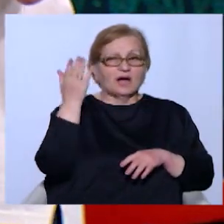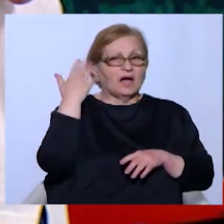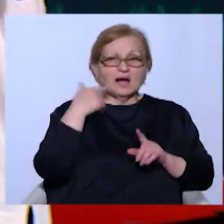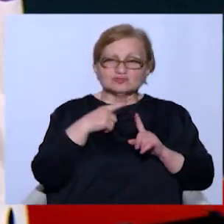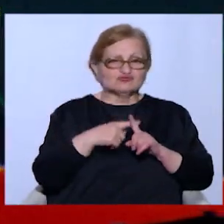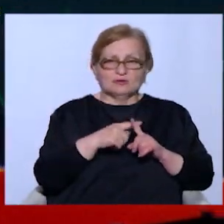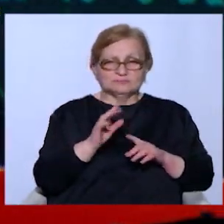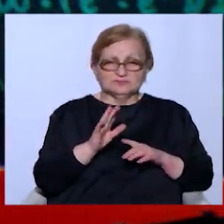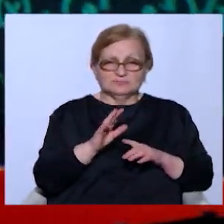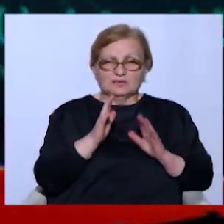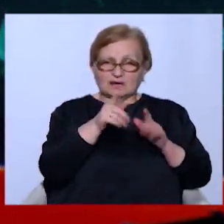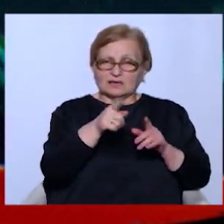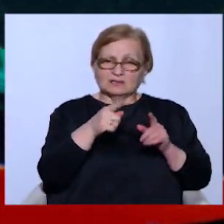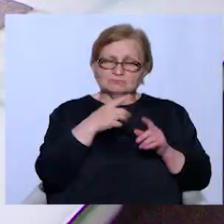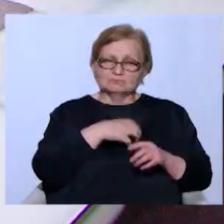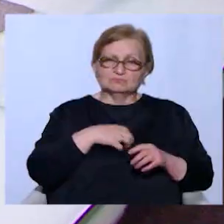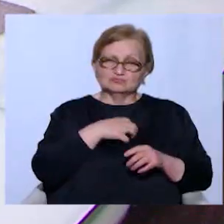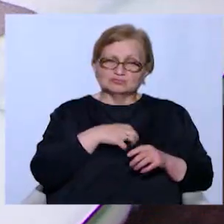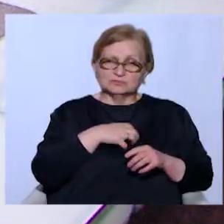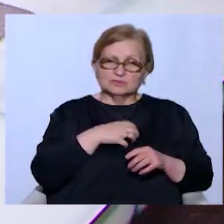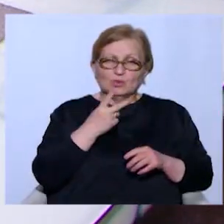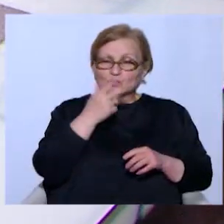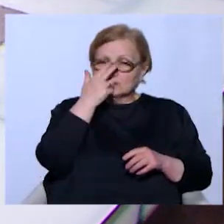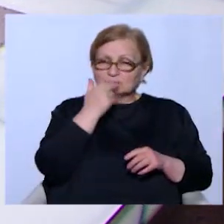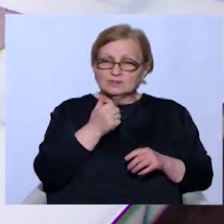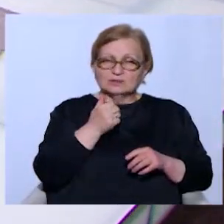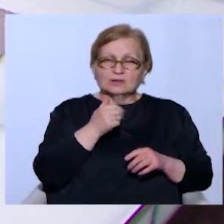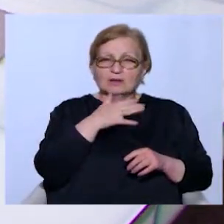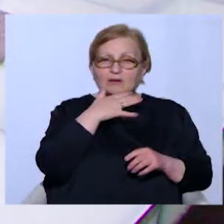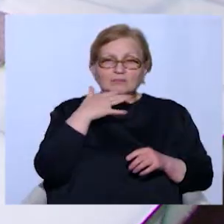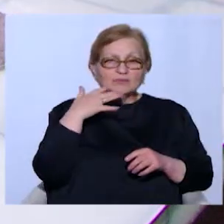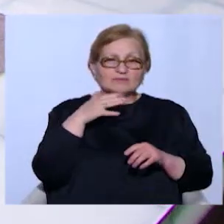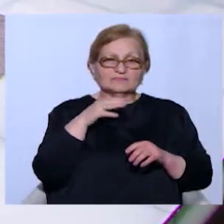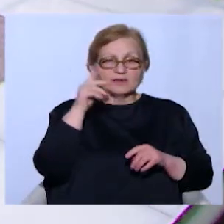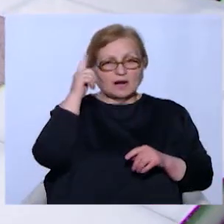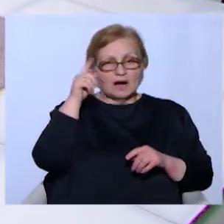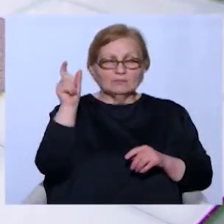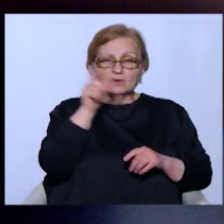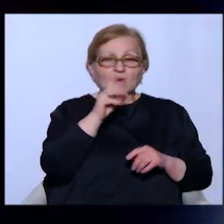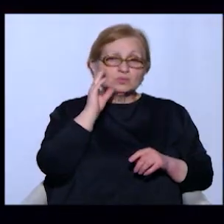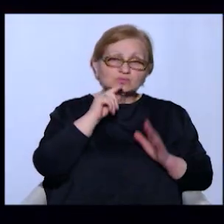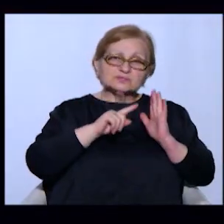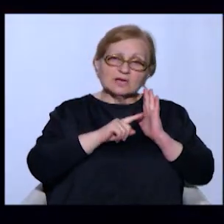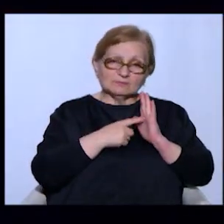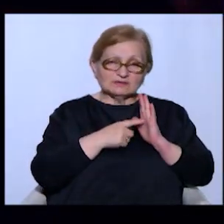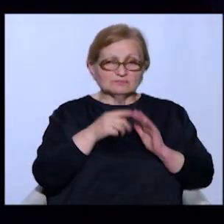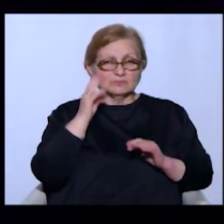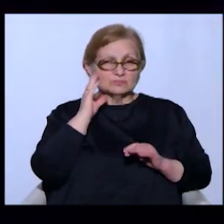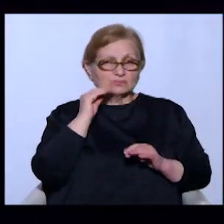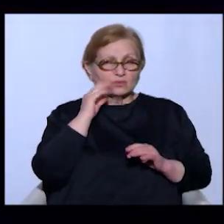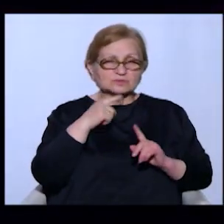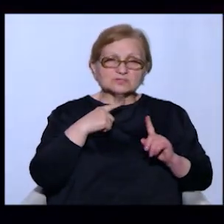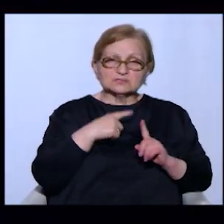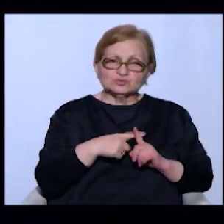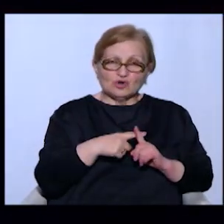აი ძალიან მნიშვნელოვანია ეს უნარი, შეიმუშავოთ, ბევრი ამოცანა აკეთოთ და გაიგოთ როდის არის გამრავლება, როდის არის